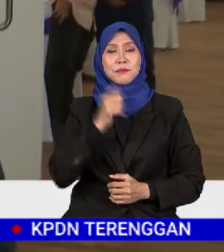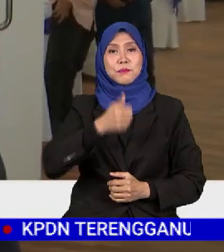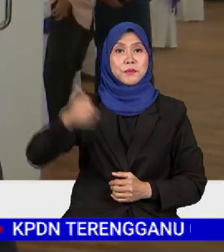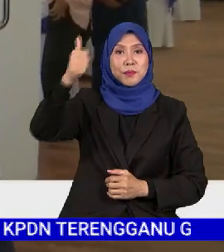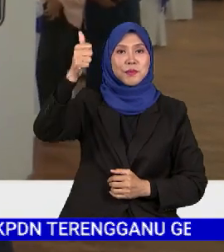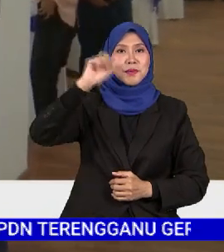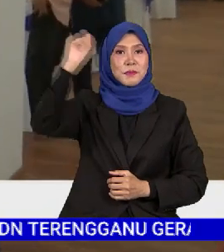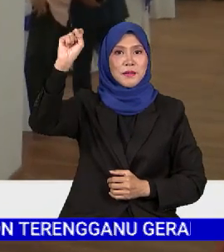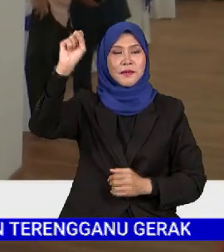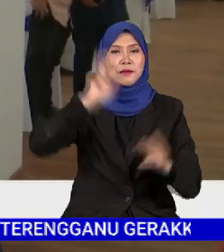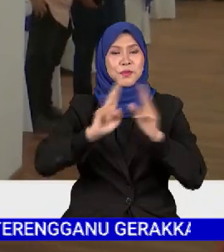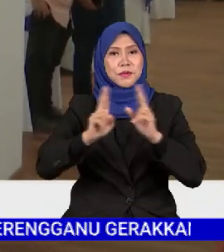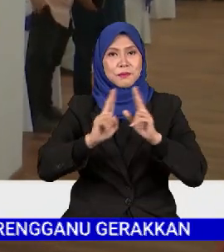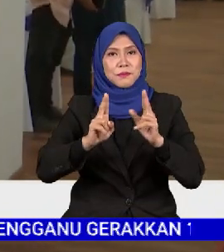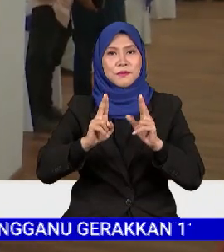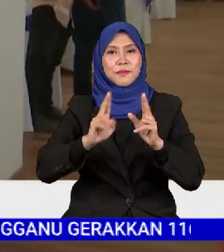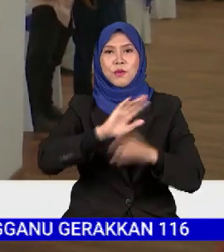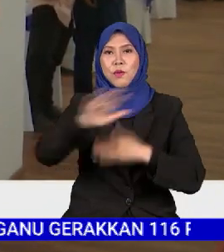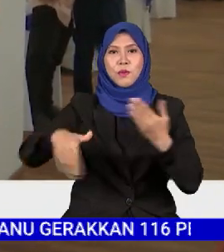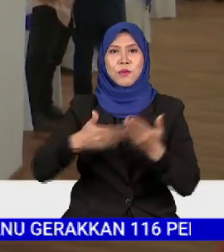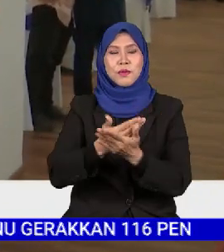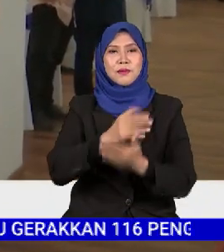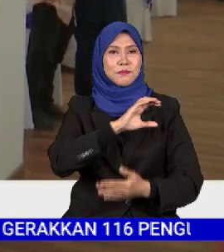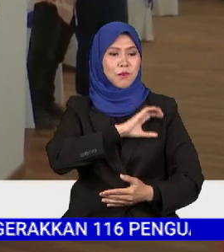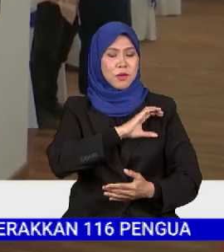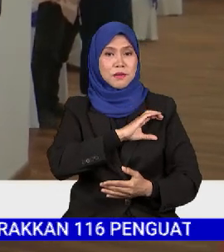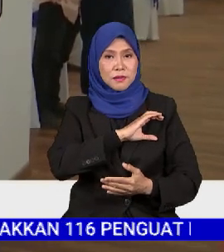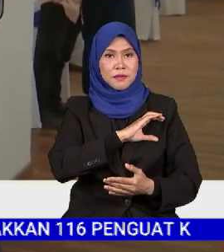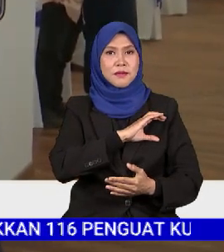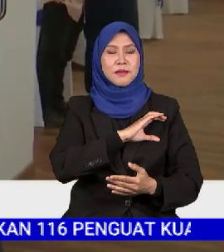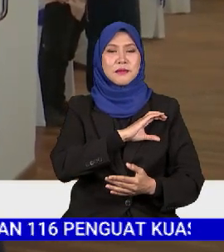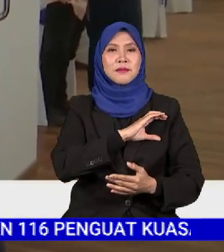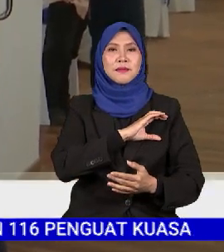Sabah mengucapkan kepada semua warga PDRM